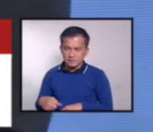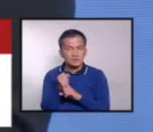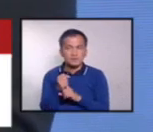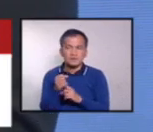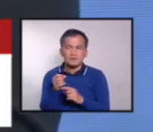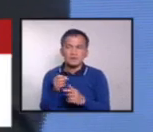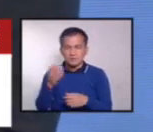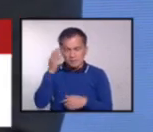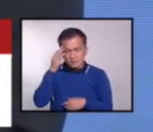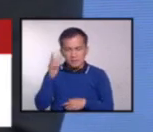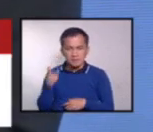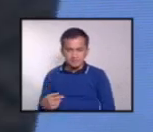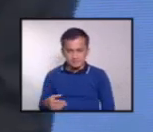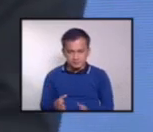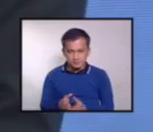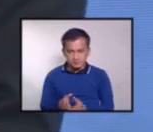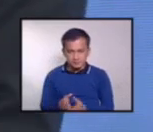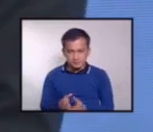yung mga